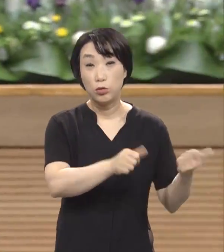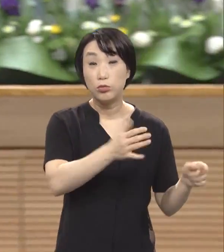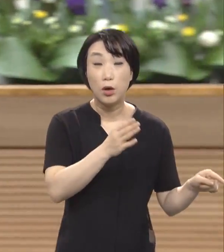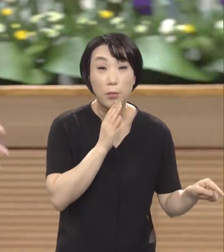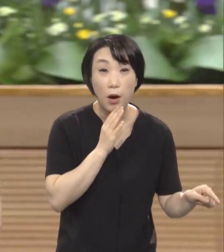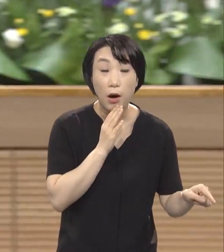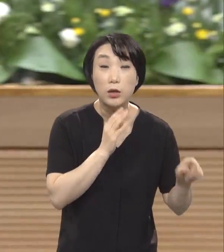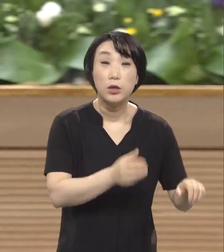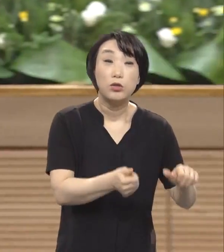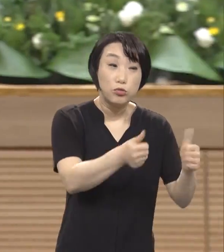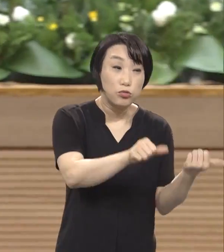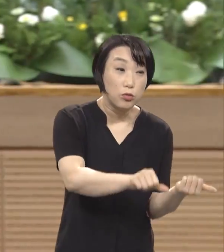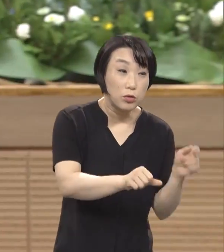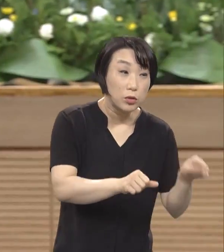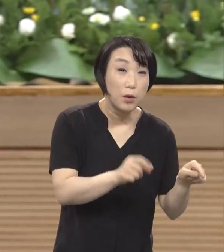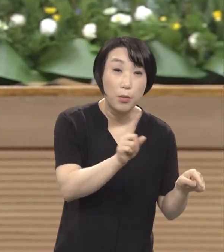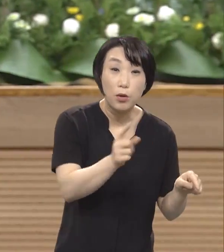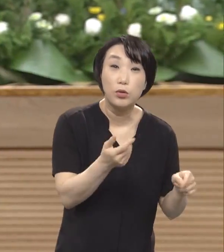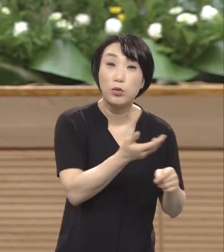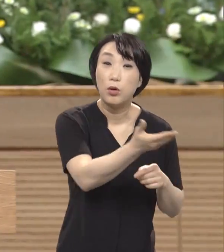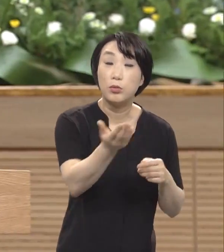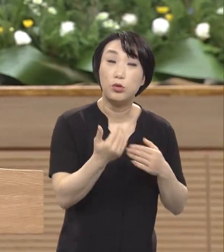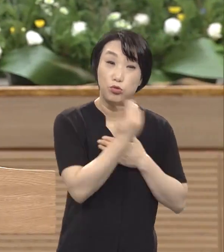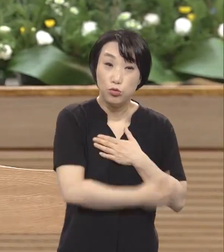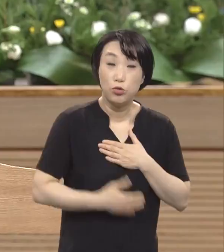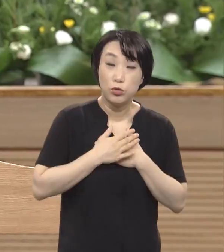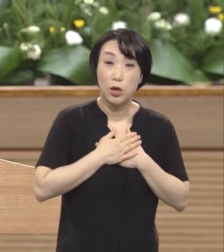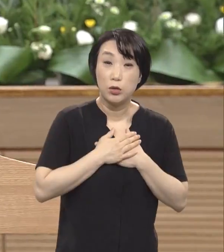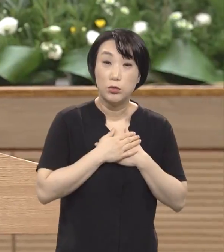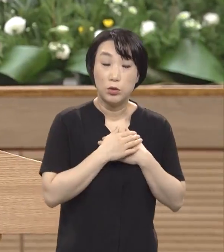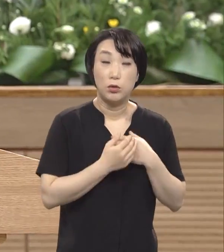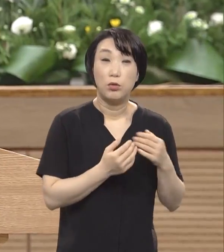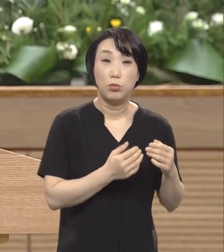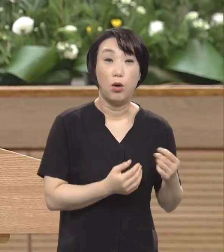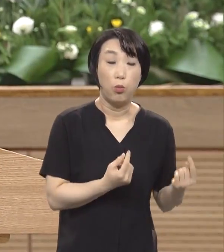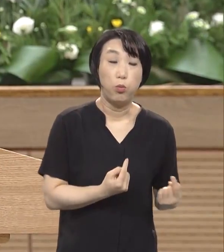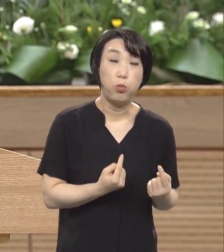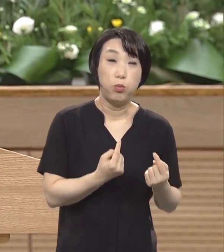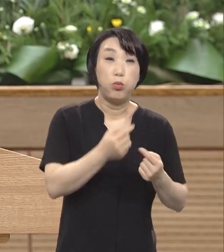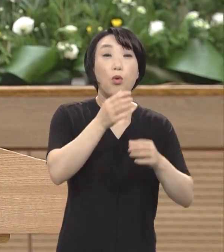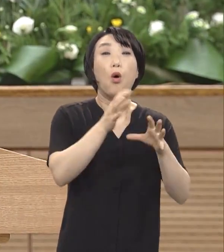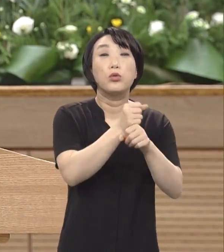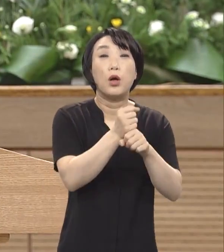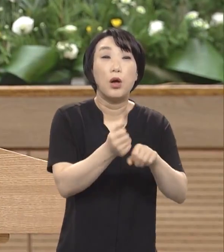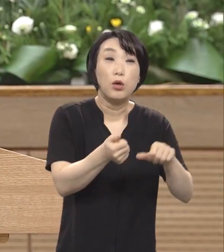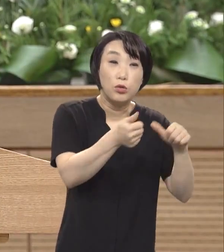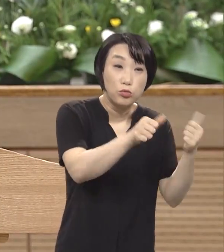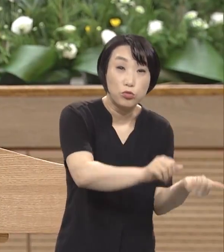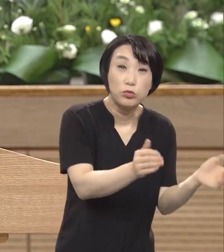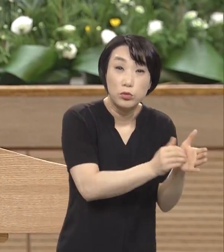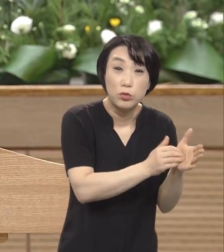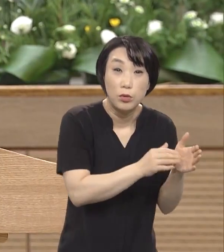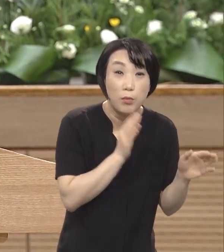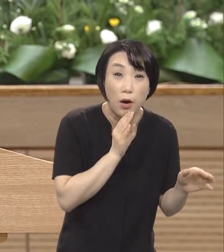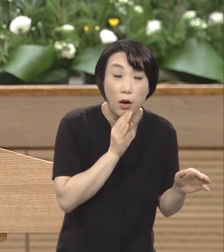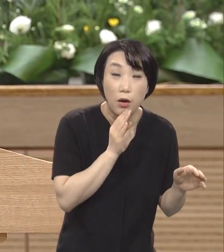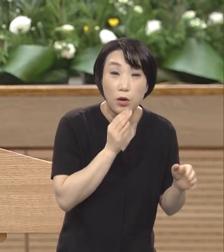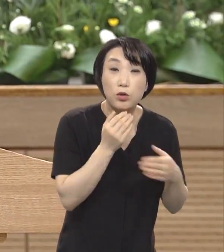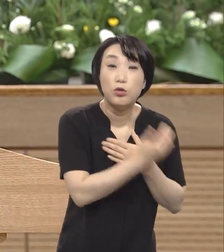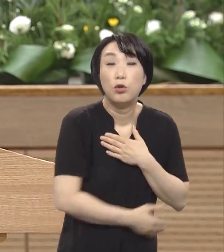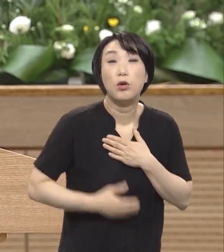그 죽음은 육체는 한없이 살다가 어느 날인가 죽음이 오면